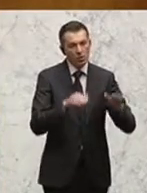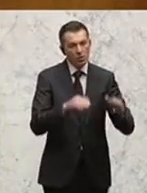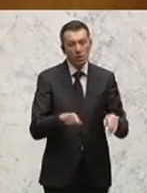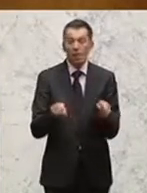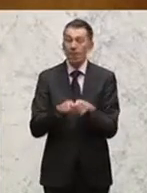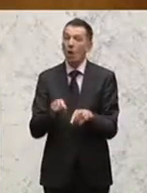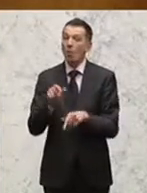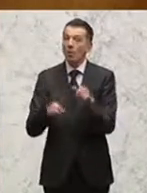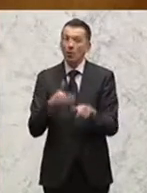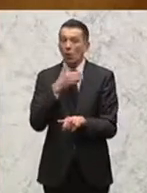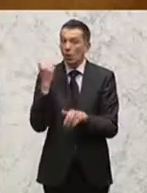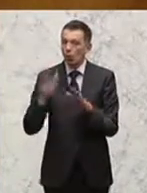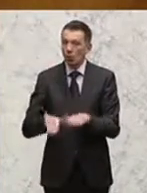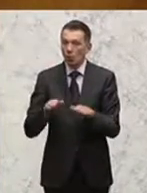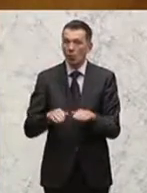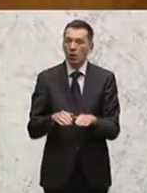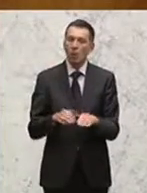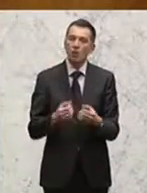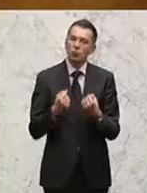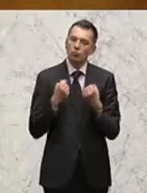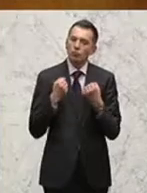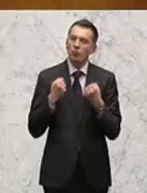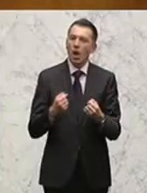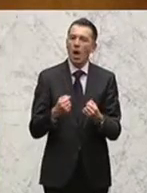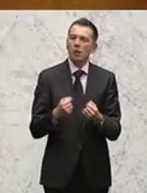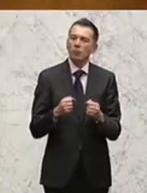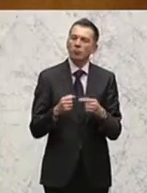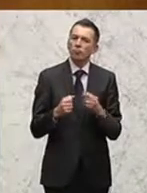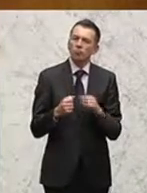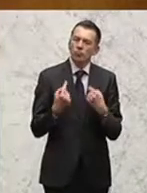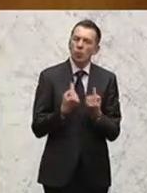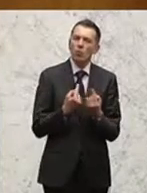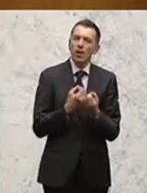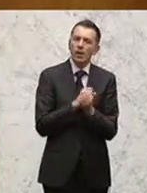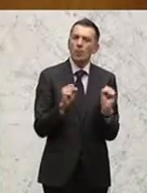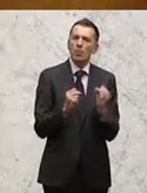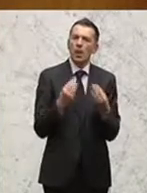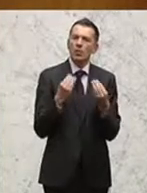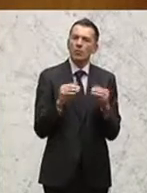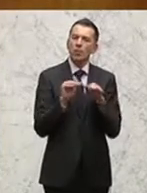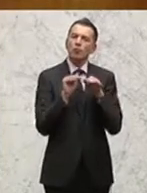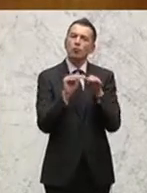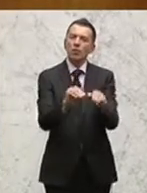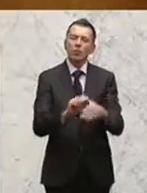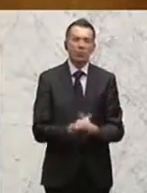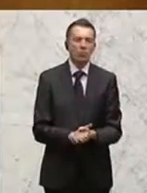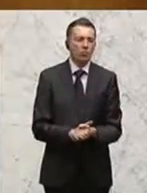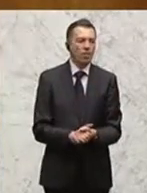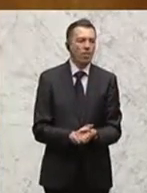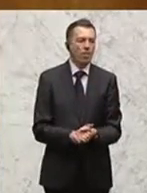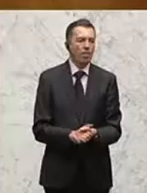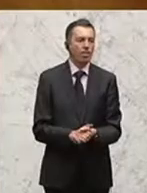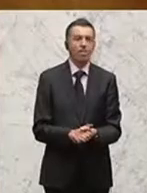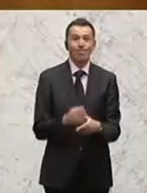Nichtmuslime hier stark machen, unsere demokratischen Werte zu schützen. Hier geht es um